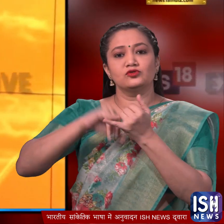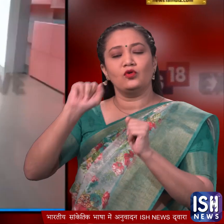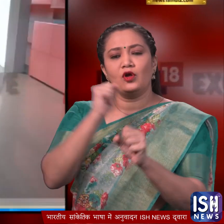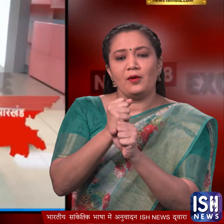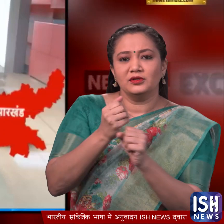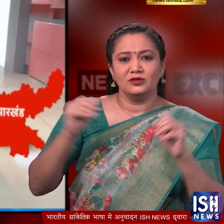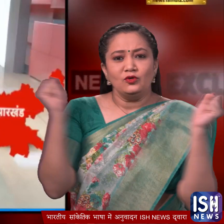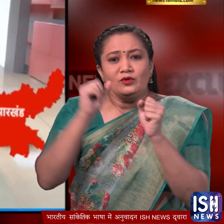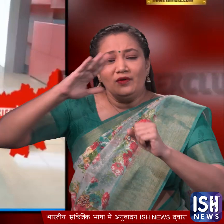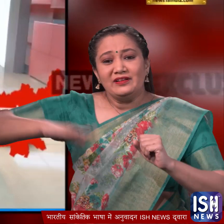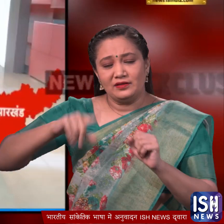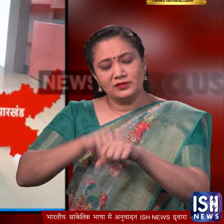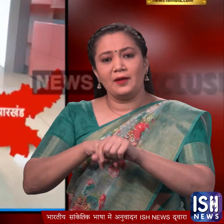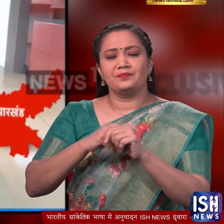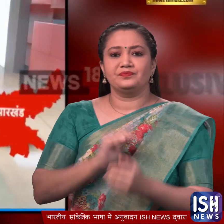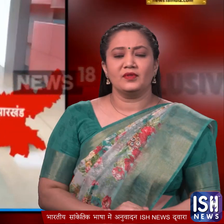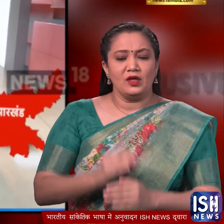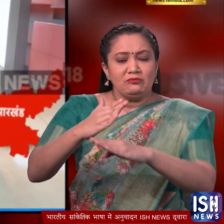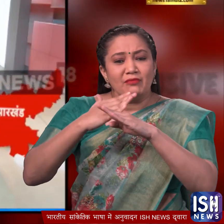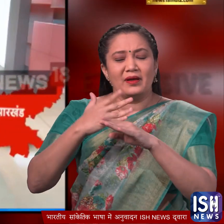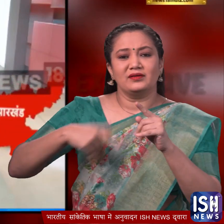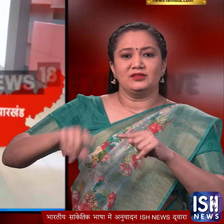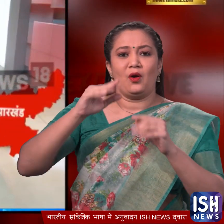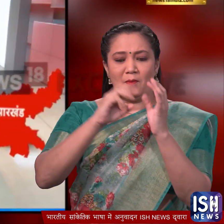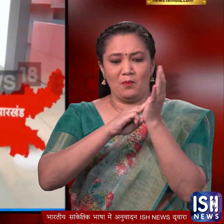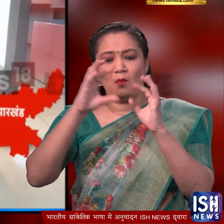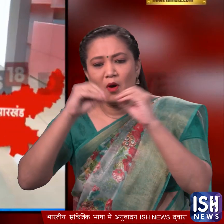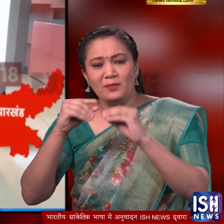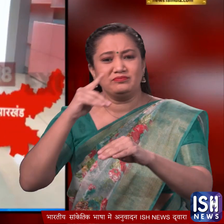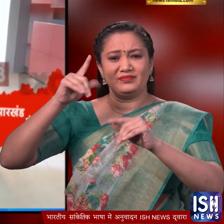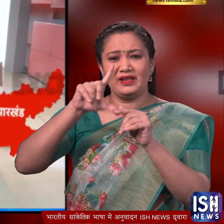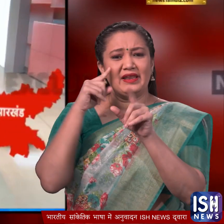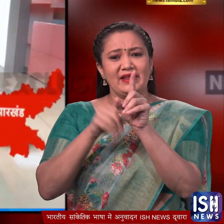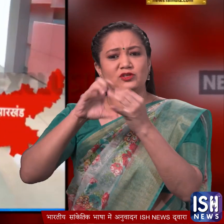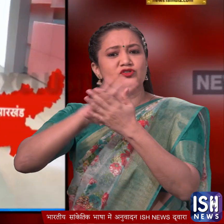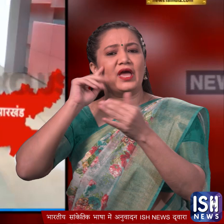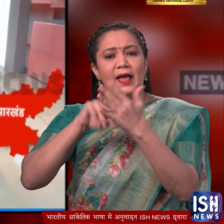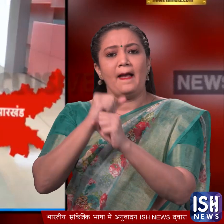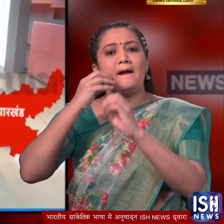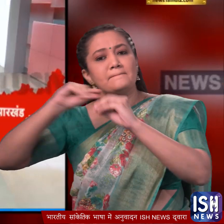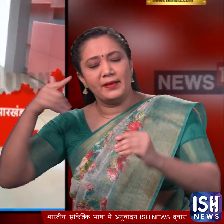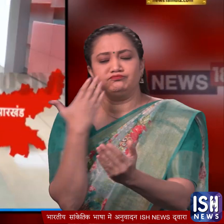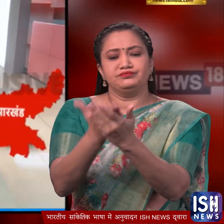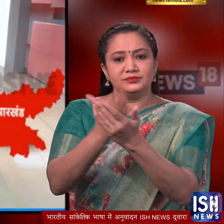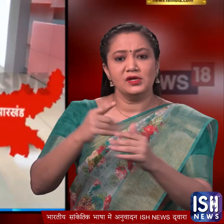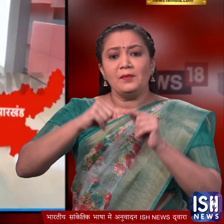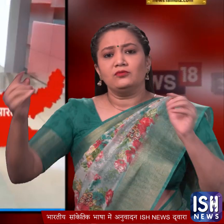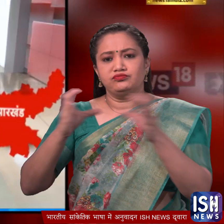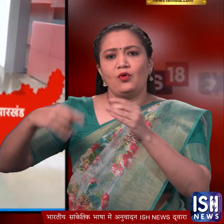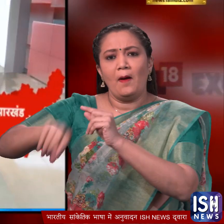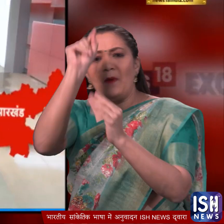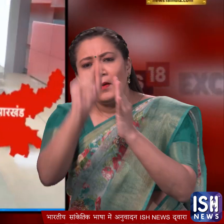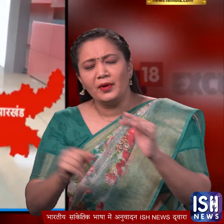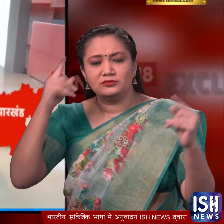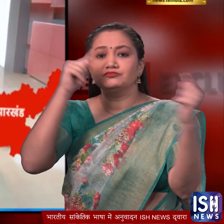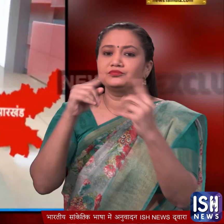सरकार ने शीतकालीन सत्र के चौथे दिन प्रिवेंशन ऑफ मॉब लिंचिंग बिल 2021 सदन में पेश किया, जिसके कुछ बिंदुओं पर विपक्ष की